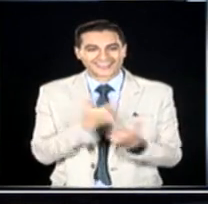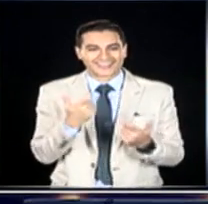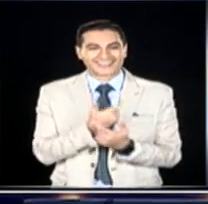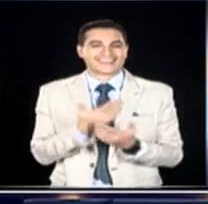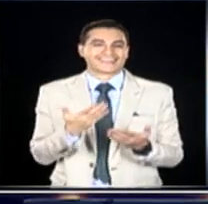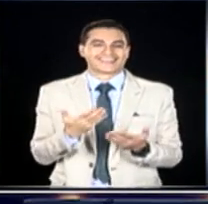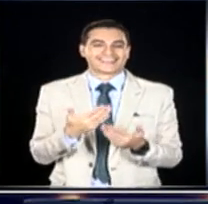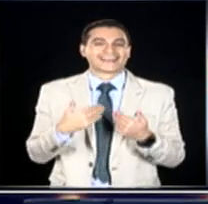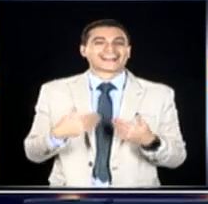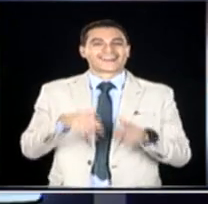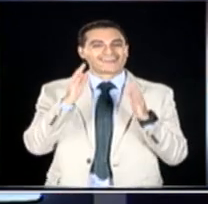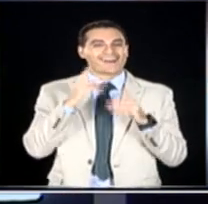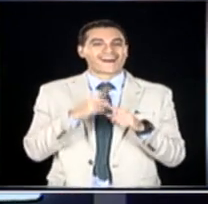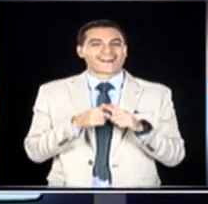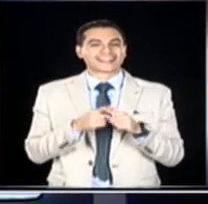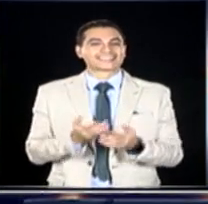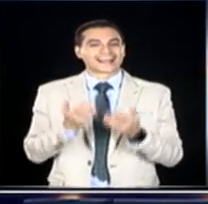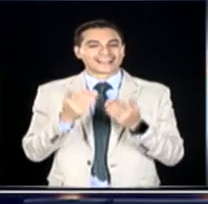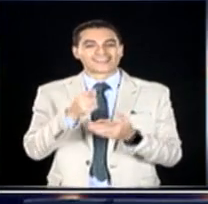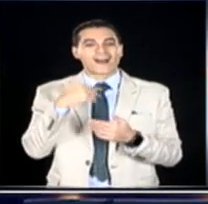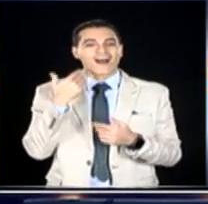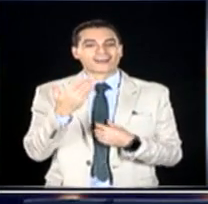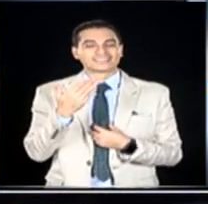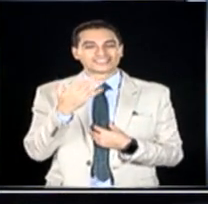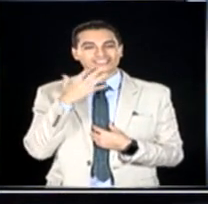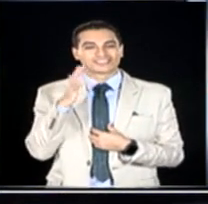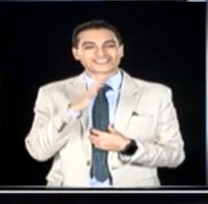يا ريتها غلط. دي مأساة.